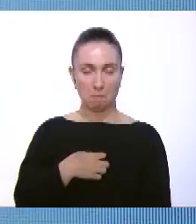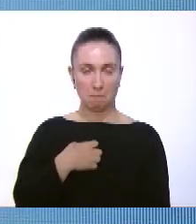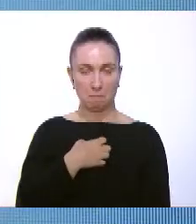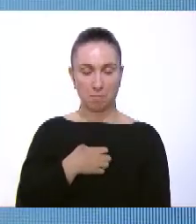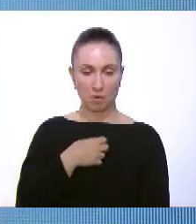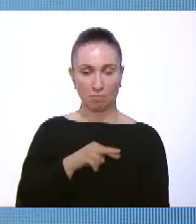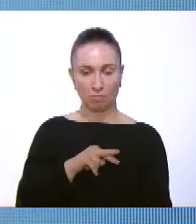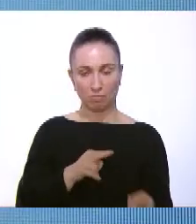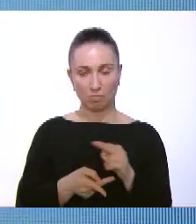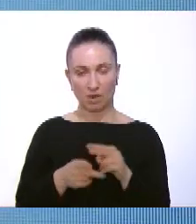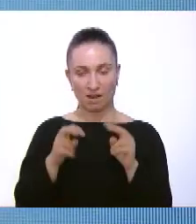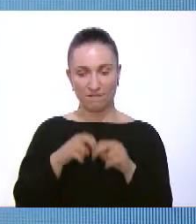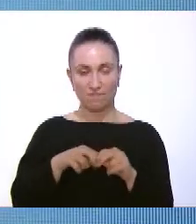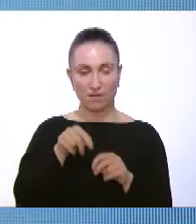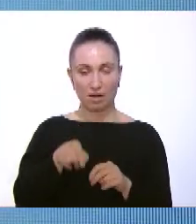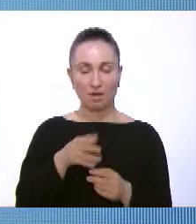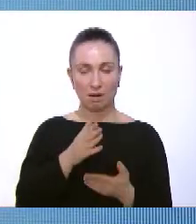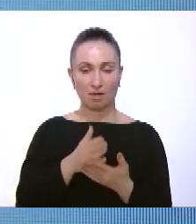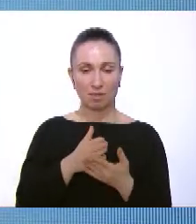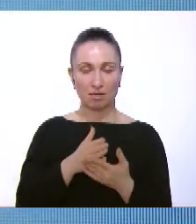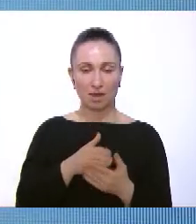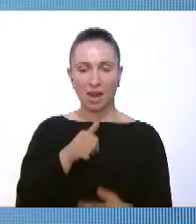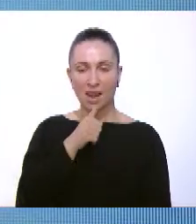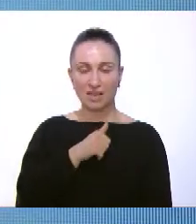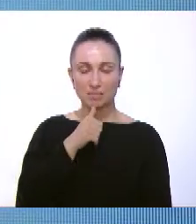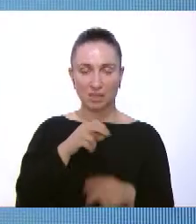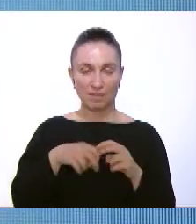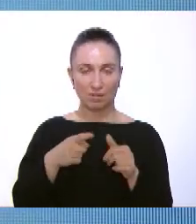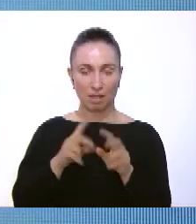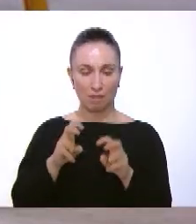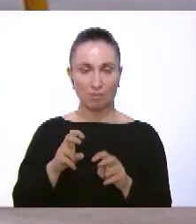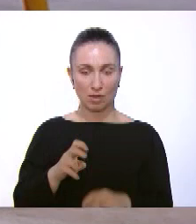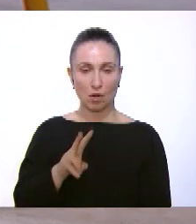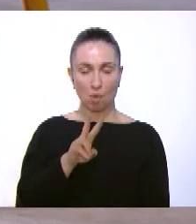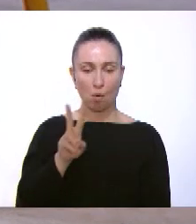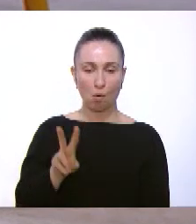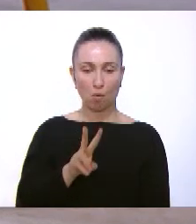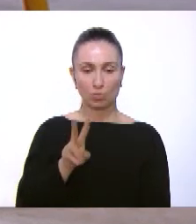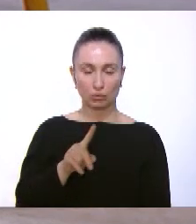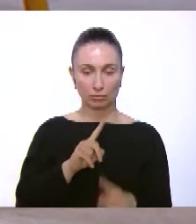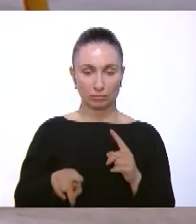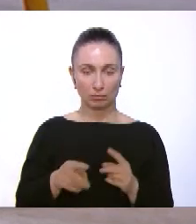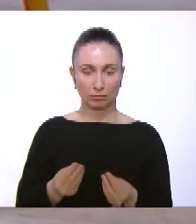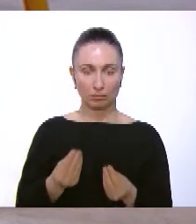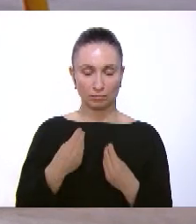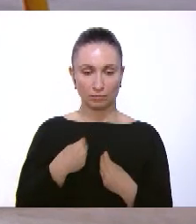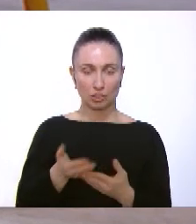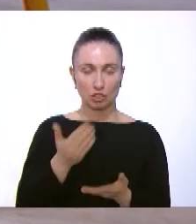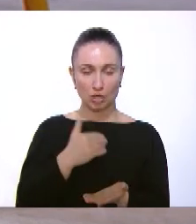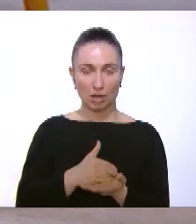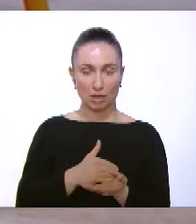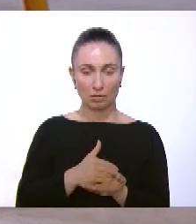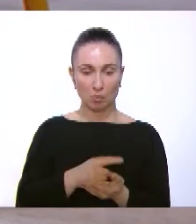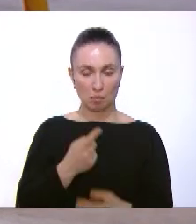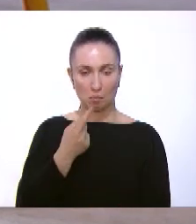მნიშვნელოვანმა კვლევამ, რომელიც არის ექსპერტ კვლევა, რომელიც 2 საათში იძლევა შედეგს